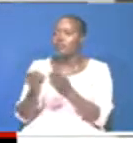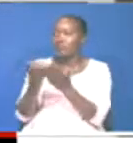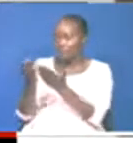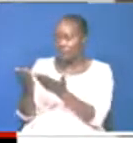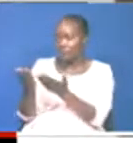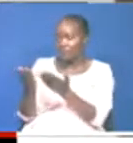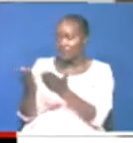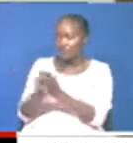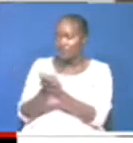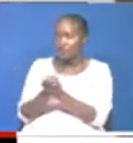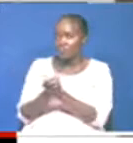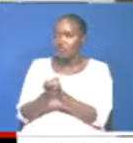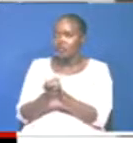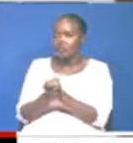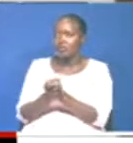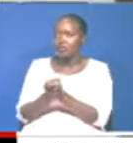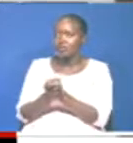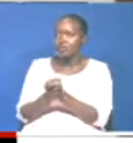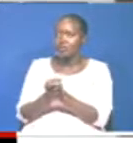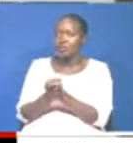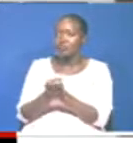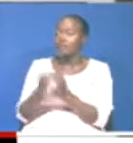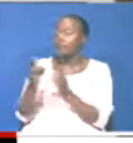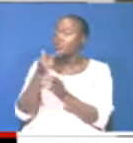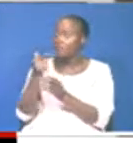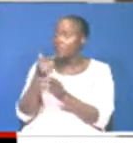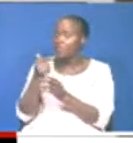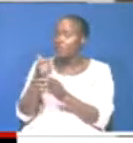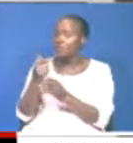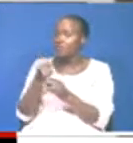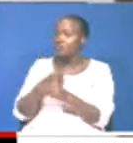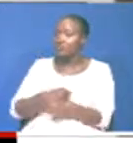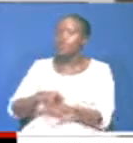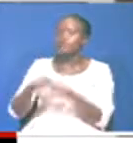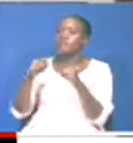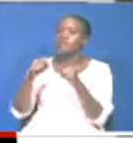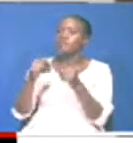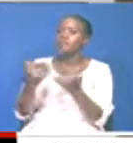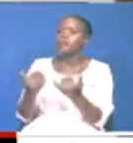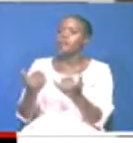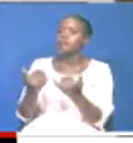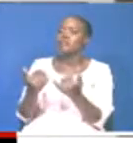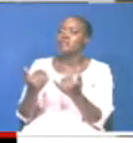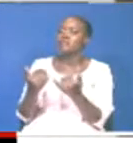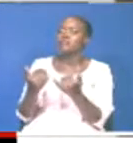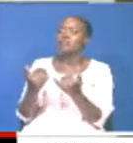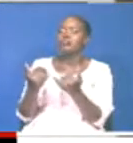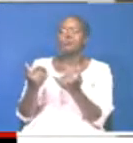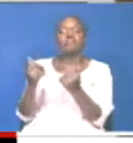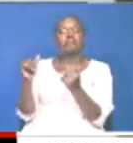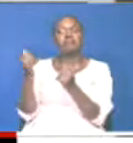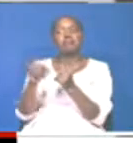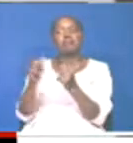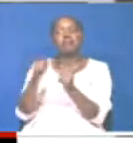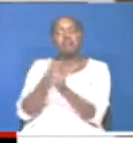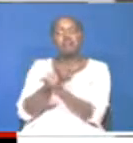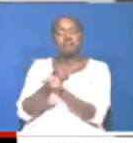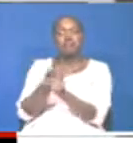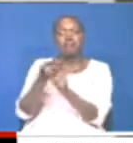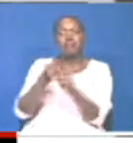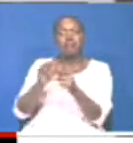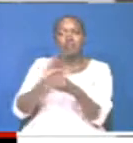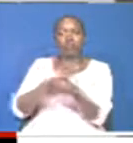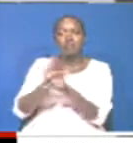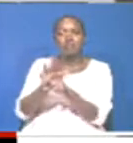Shilugoe. Shilugoe alikiri kwamba waajiri hawajajinusuru ipasavyo kufuatia janga la ugonjwa wa